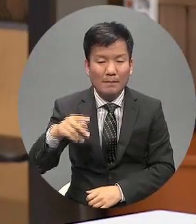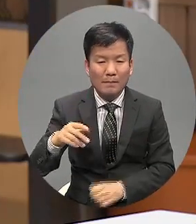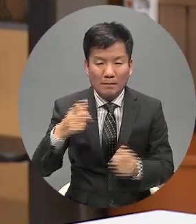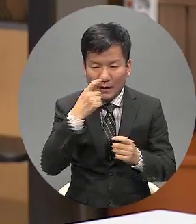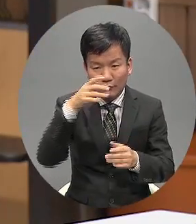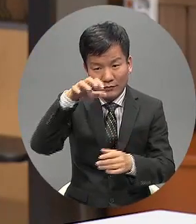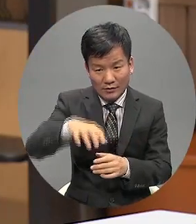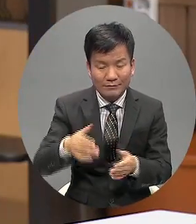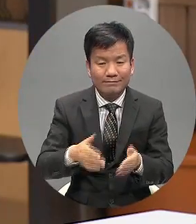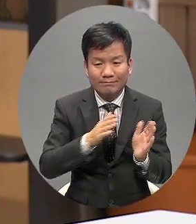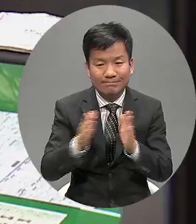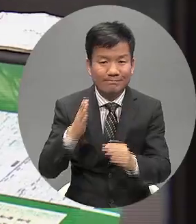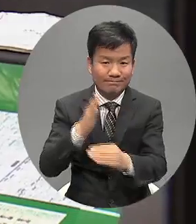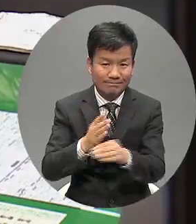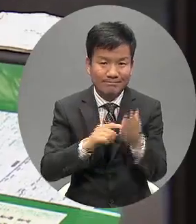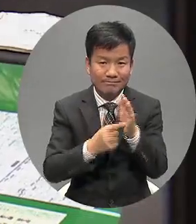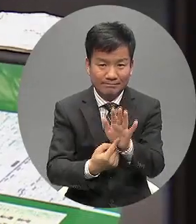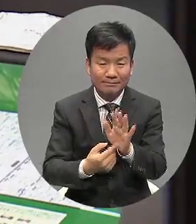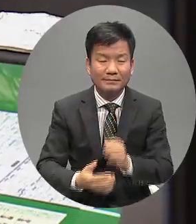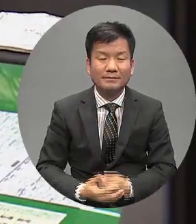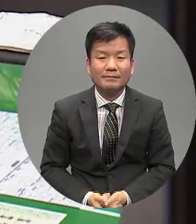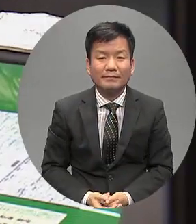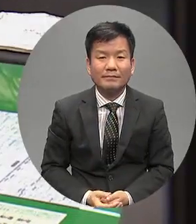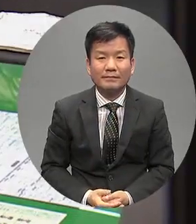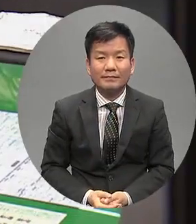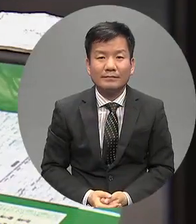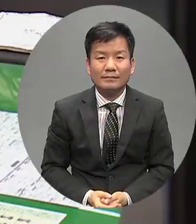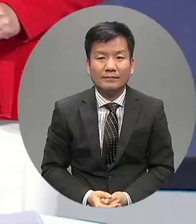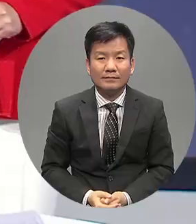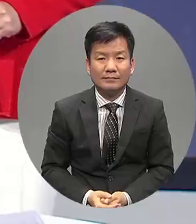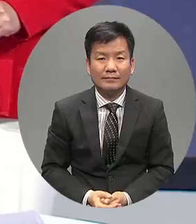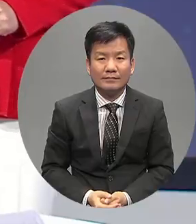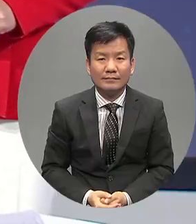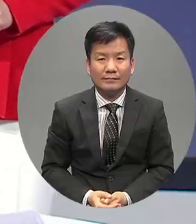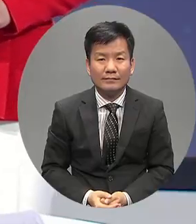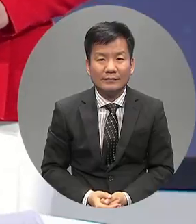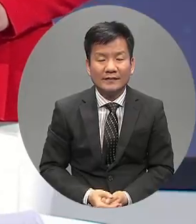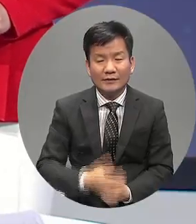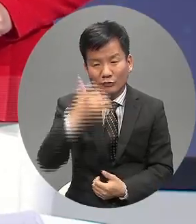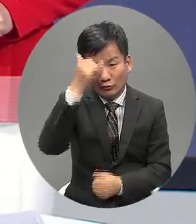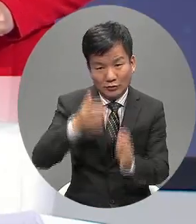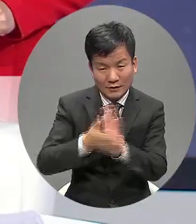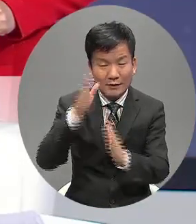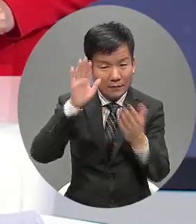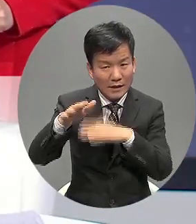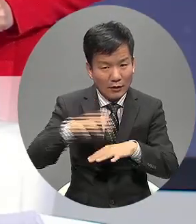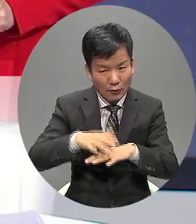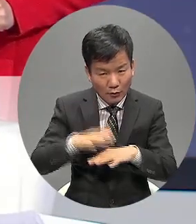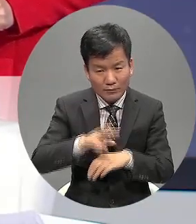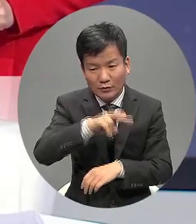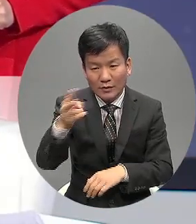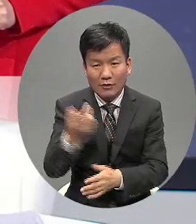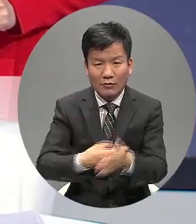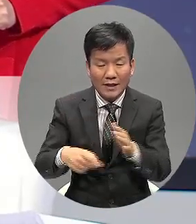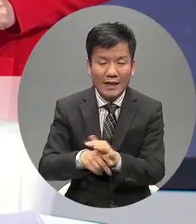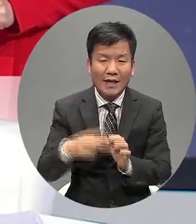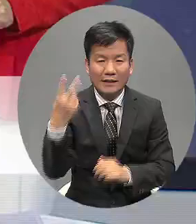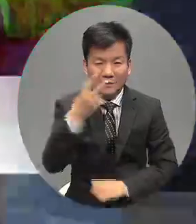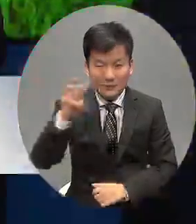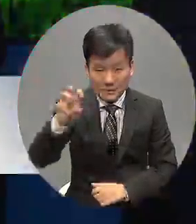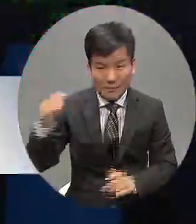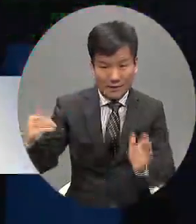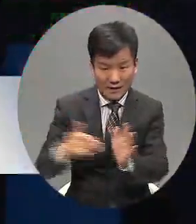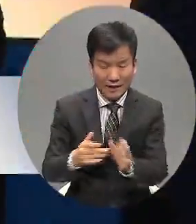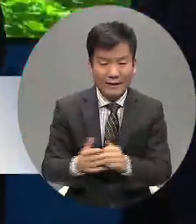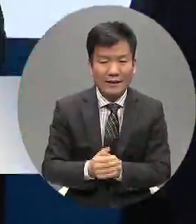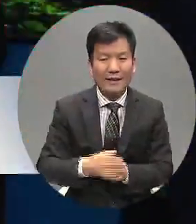준비하겠다고 덧붙였습니다. 충주시가 미래농업 전환을 위해